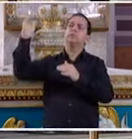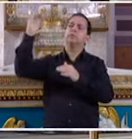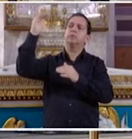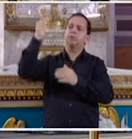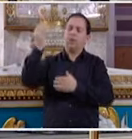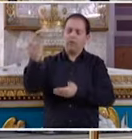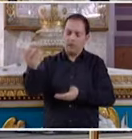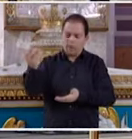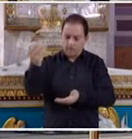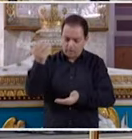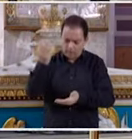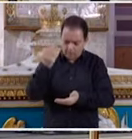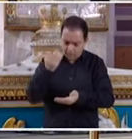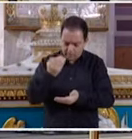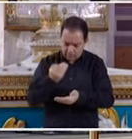Κύριε